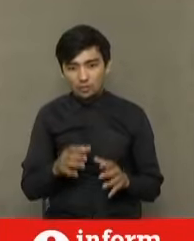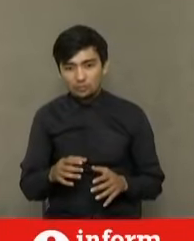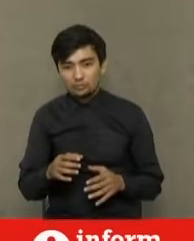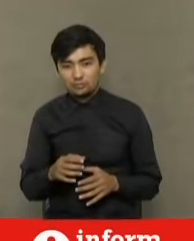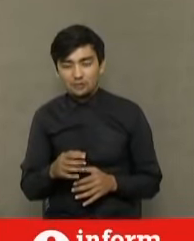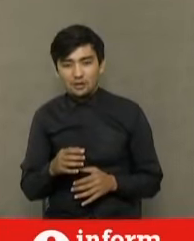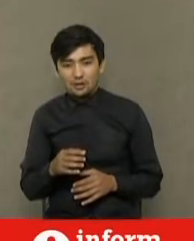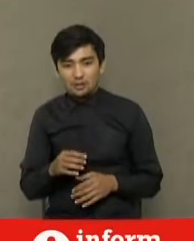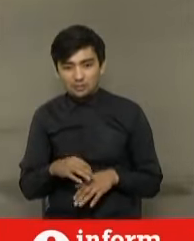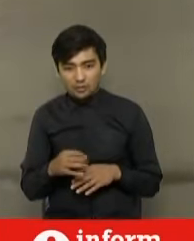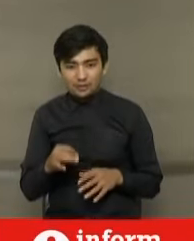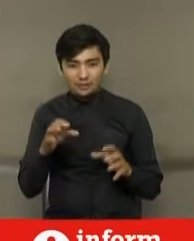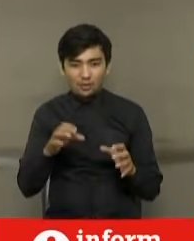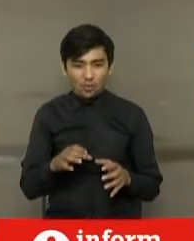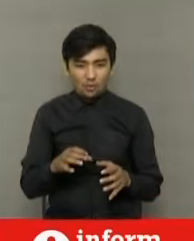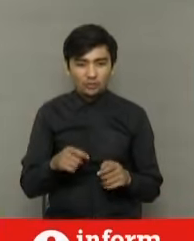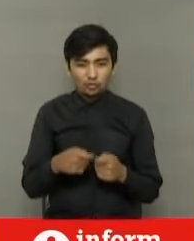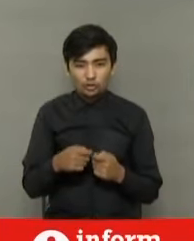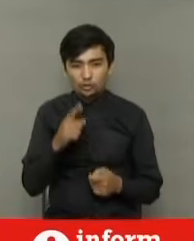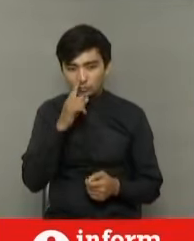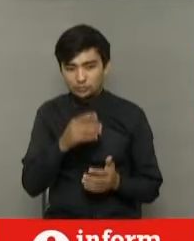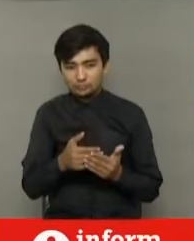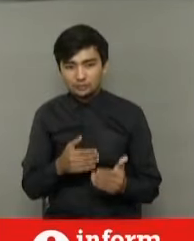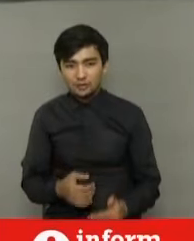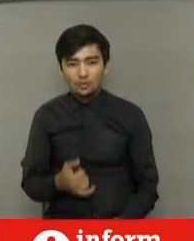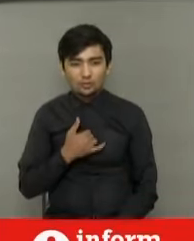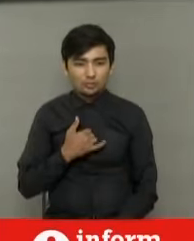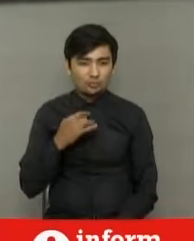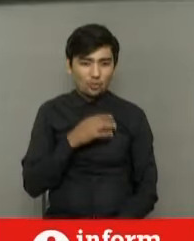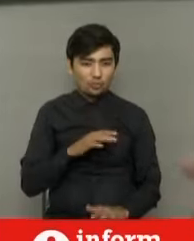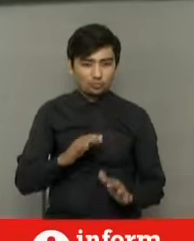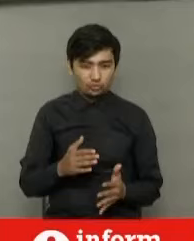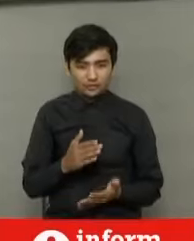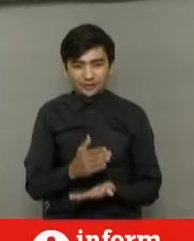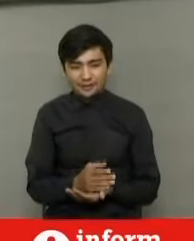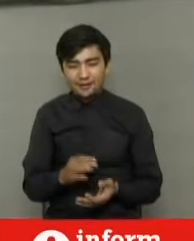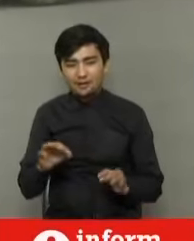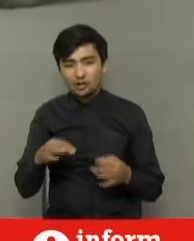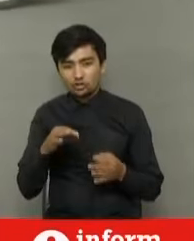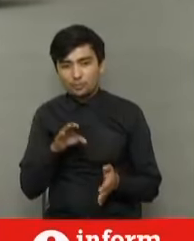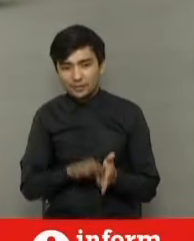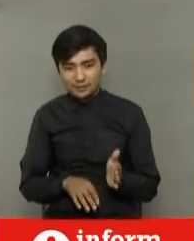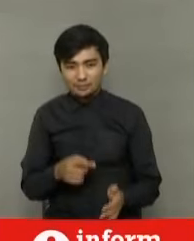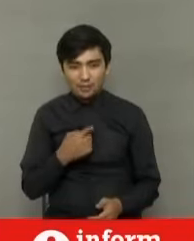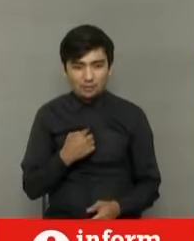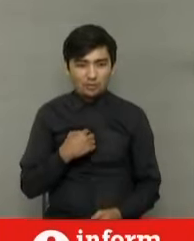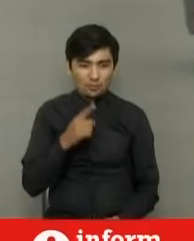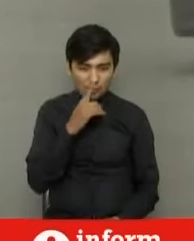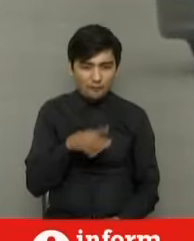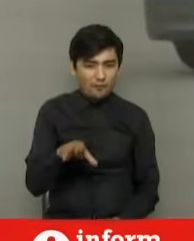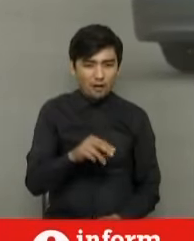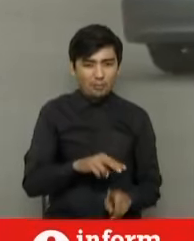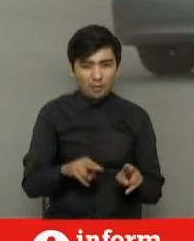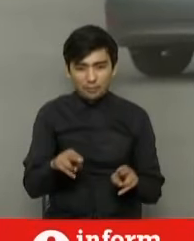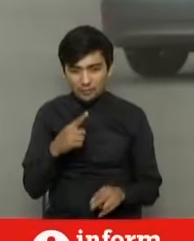алдын алуға сеп болады дейді. Бізде көп жағдайда ешбір рұқсатсыз, мен әрине көпке топырақ шашпайым, бәрі сөйтіп орындайды